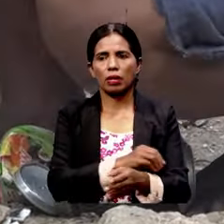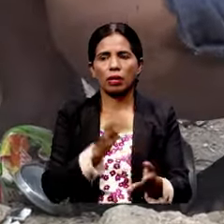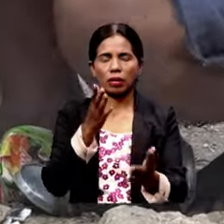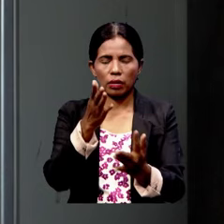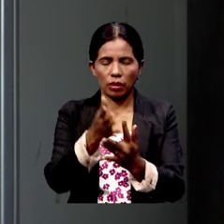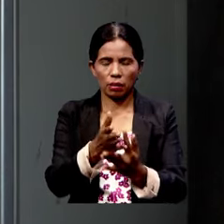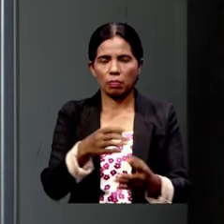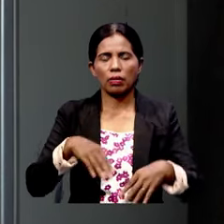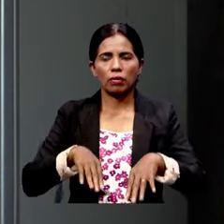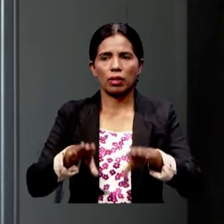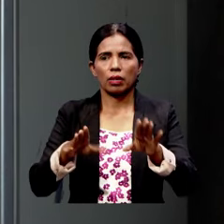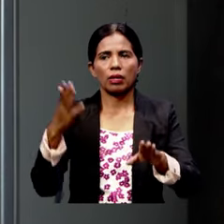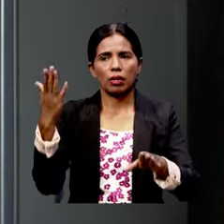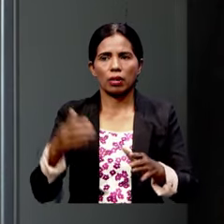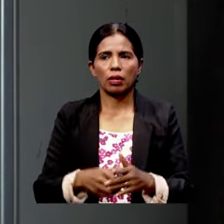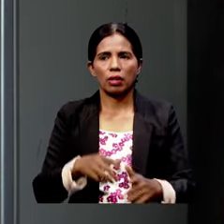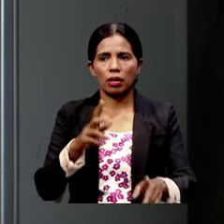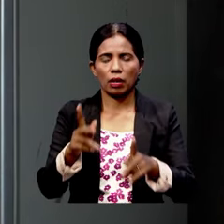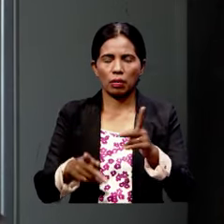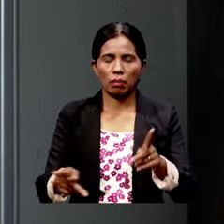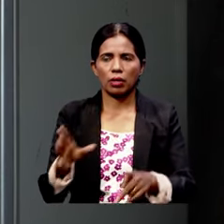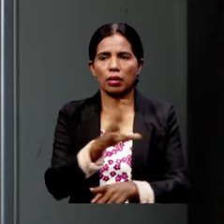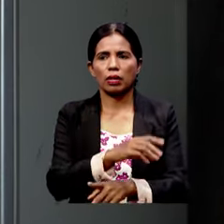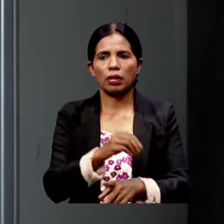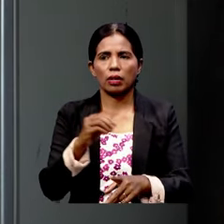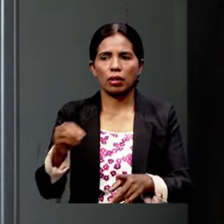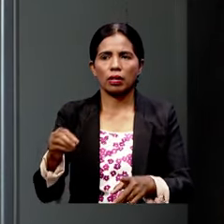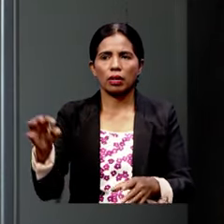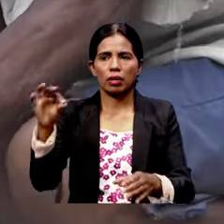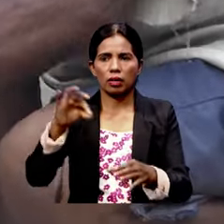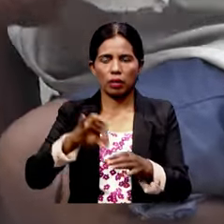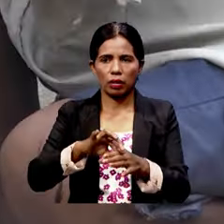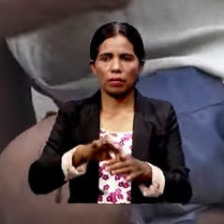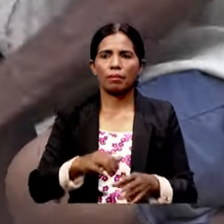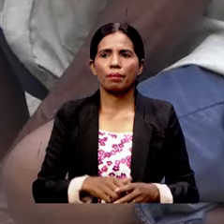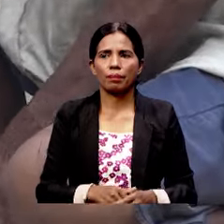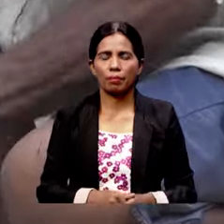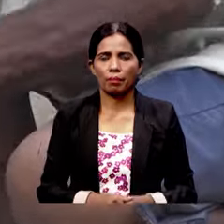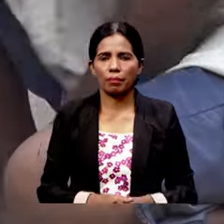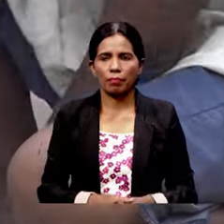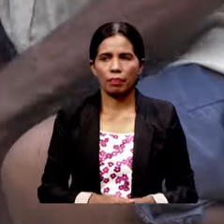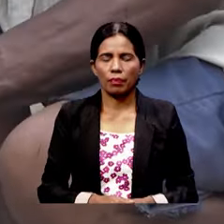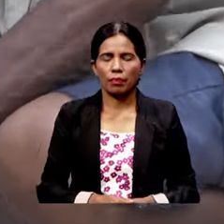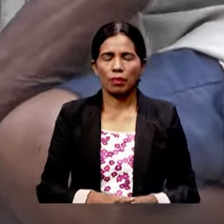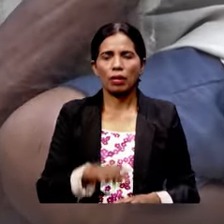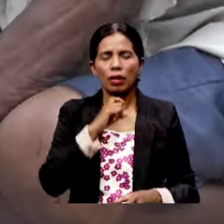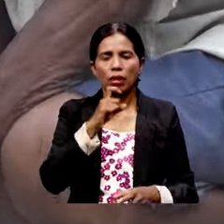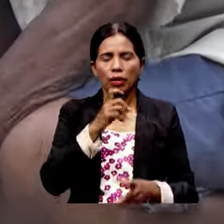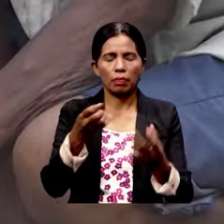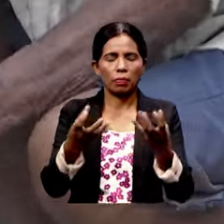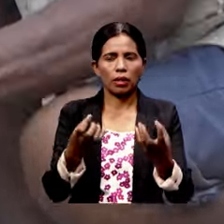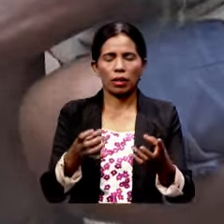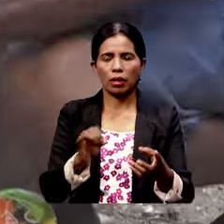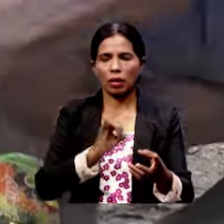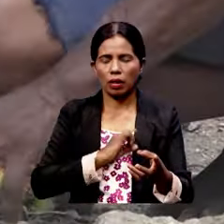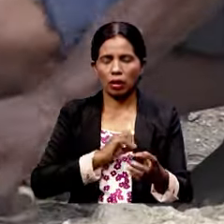sila rana ne masira be lor sa sira hola be en se fiu sira ne kala ne si barak la barak o la fale le soe